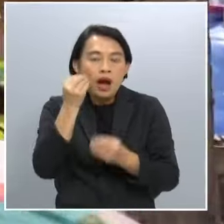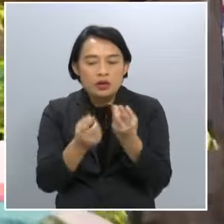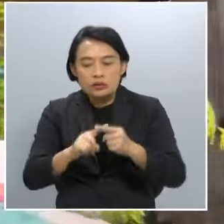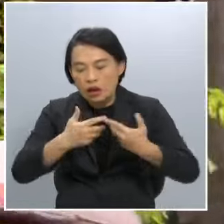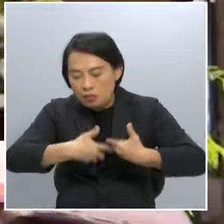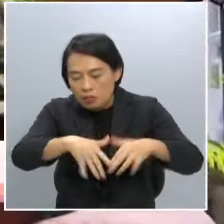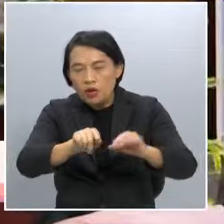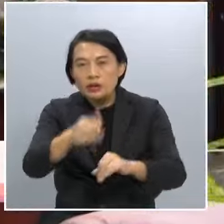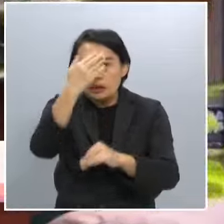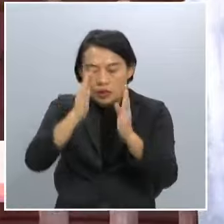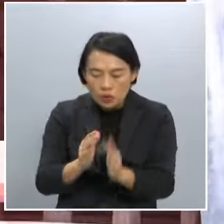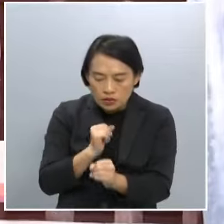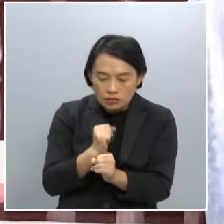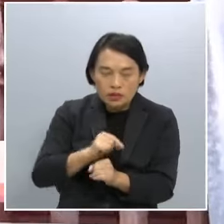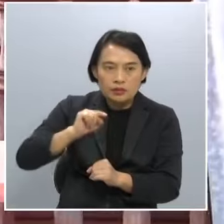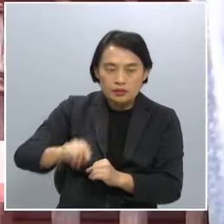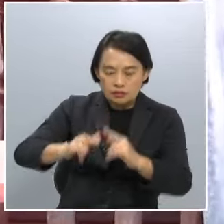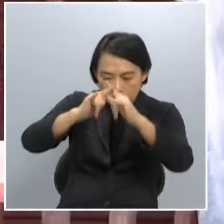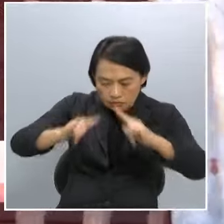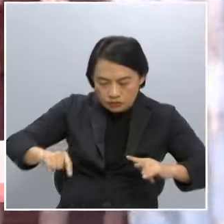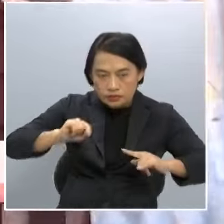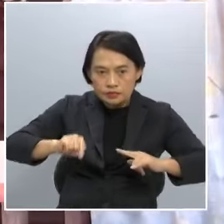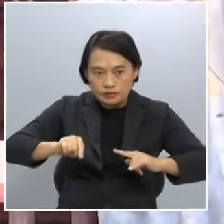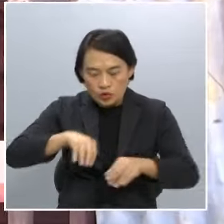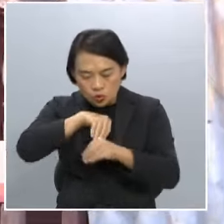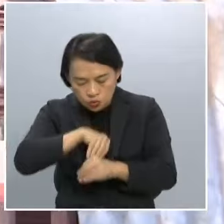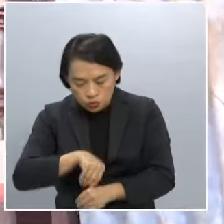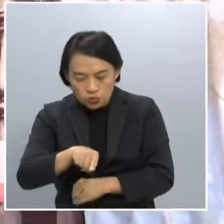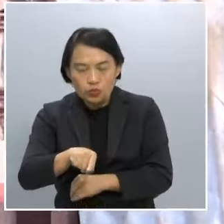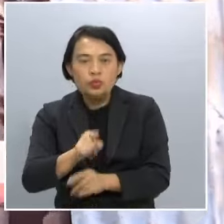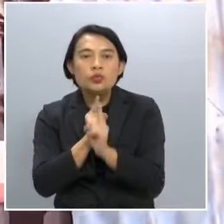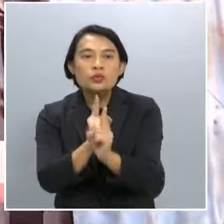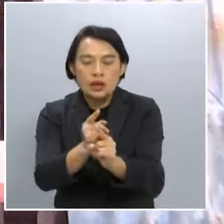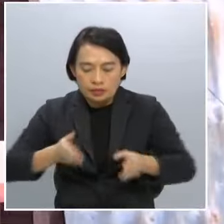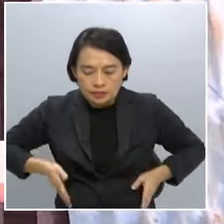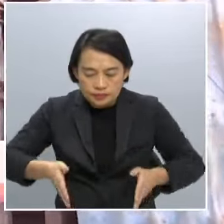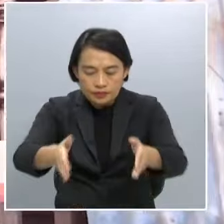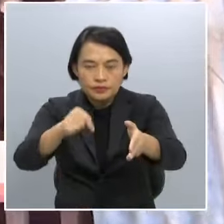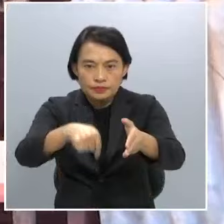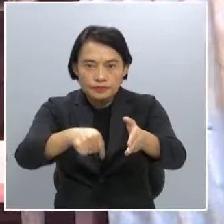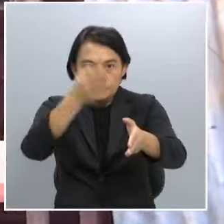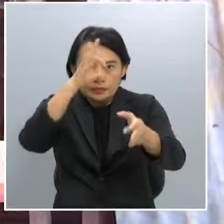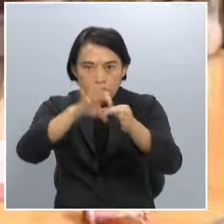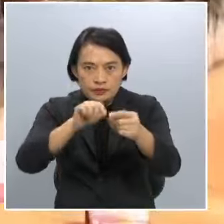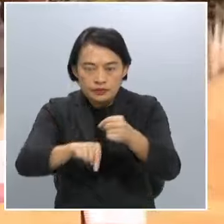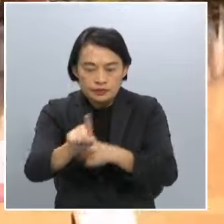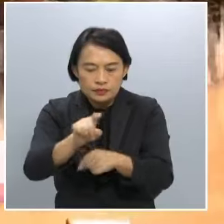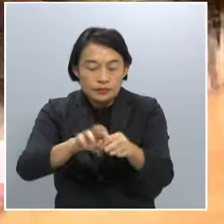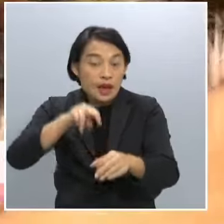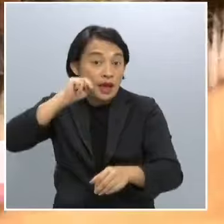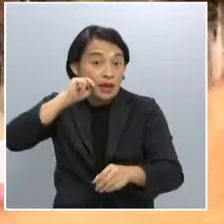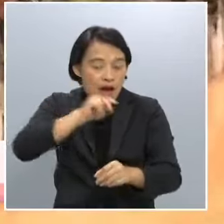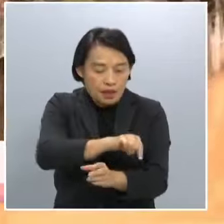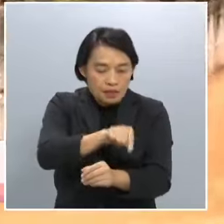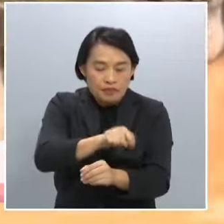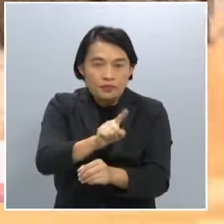างเจ้าหน้าที่เนี่ยก็มีการตั้งเต็นท์อำนวยการไว้ตามถนนนะครับซึ่งถนนเนี่ยต้องบอกว่าเหมือนเป็นคันกั้นน้ำเพื่อไม่ให้น้ำจากฝั่